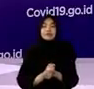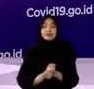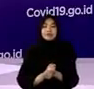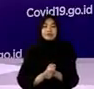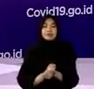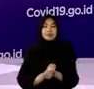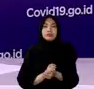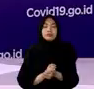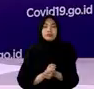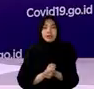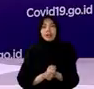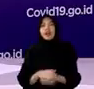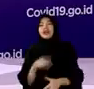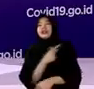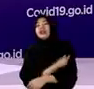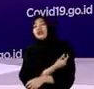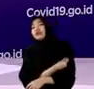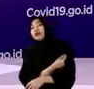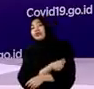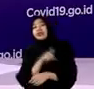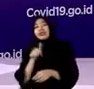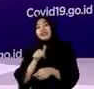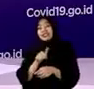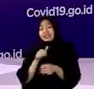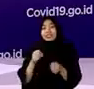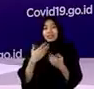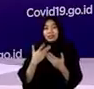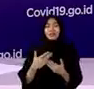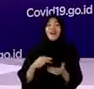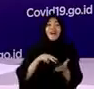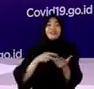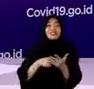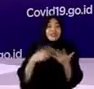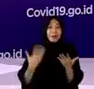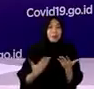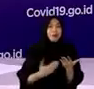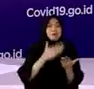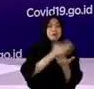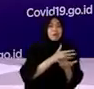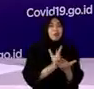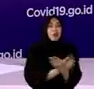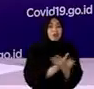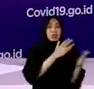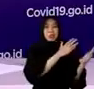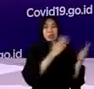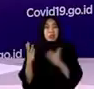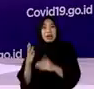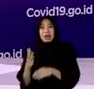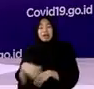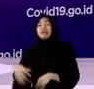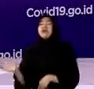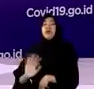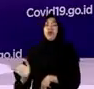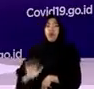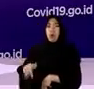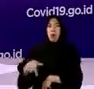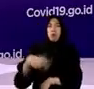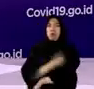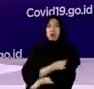nyawa. Oleh karena itu, kita tidak boleh menunda vaksinasi atas dasar kekhawatiran varian baru yang